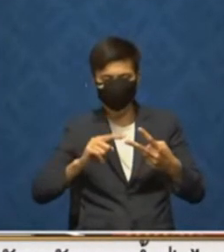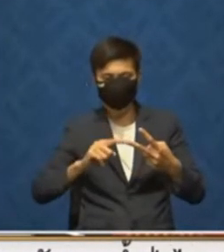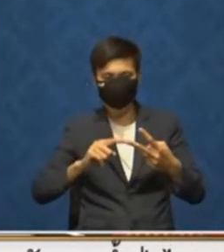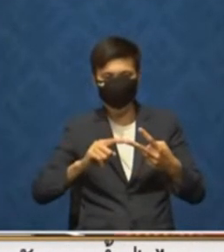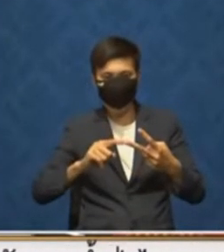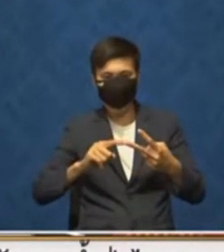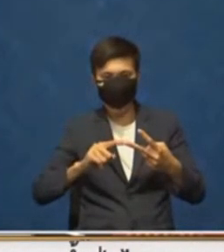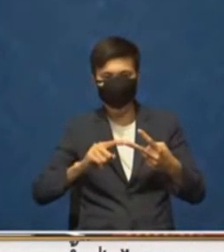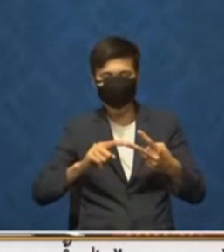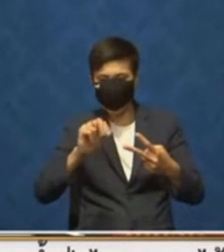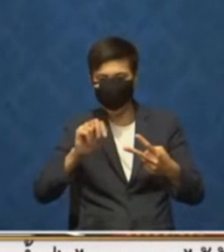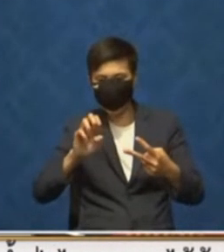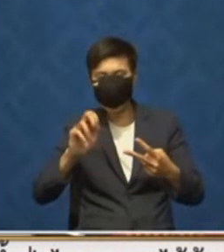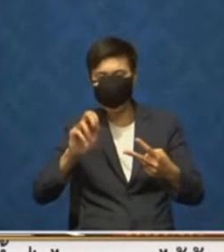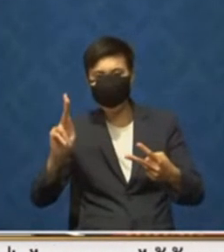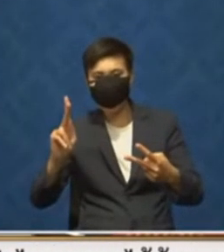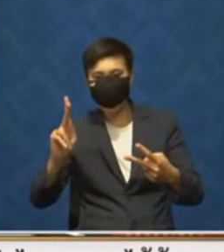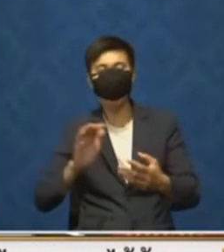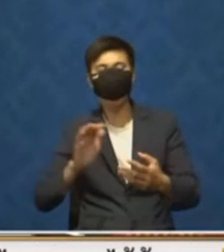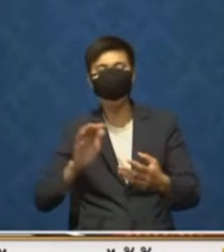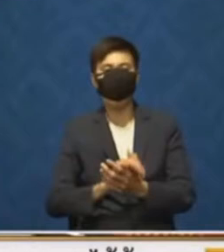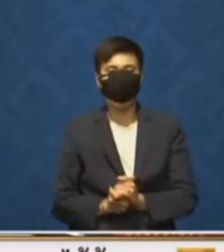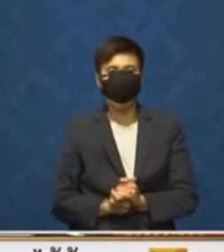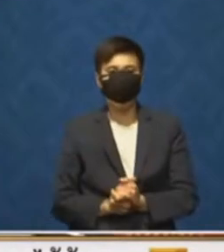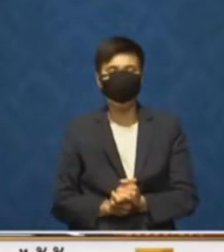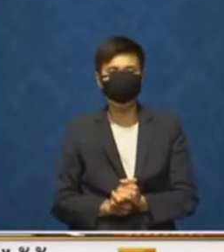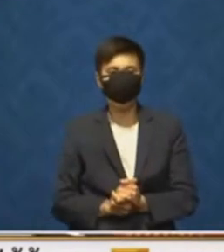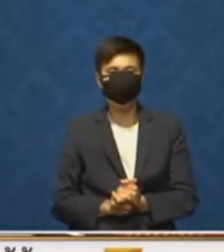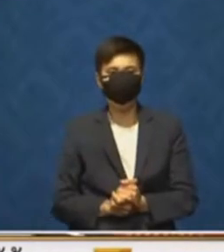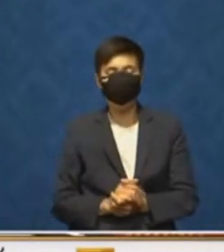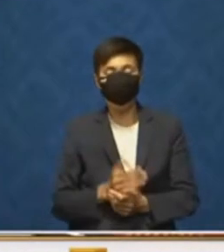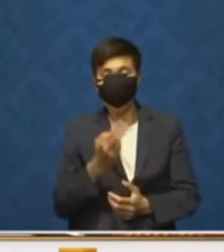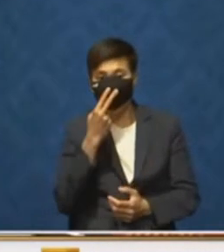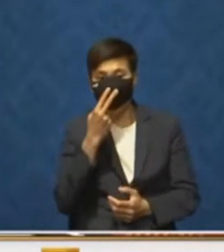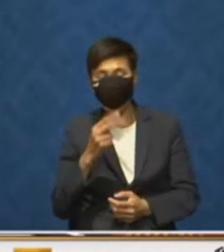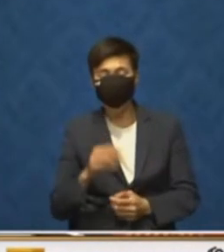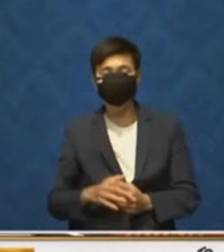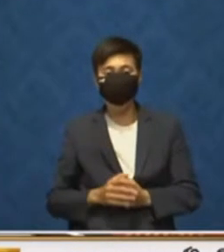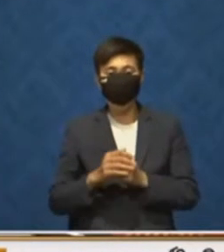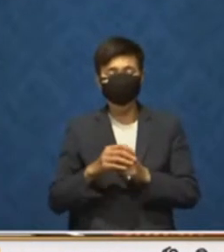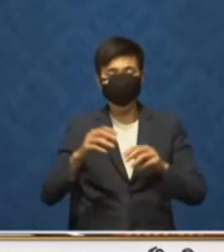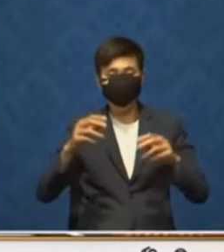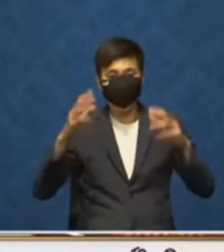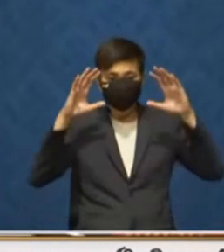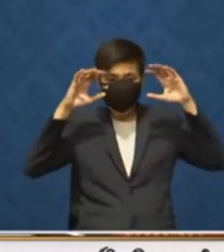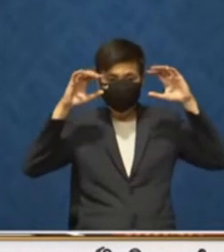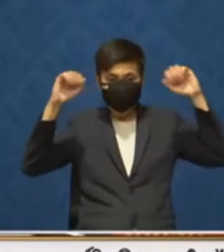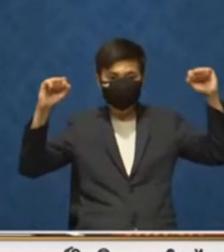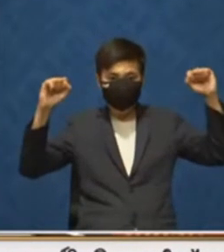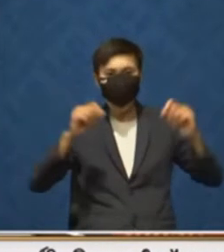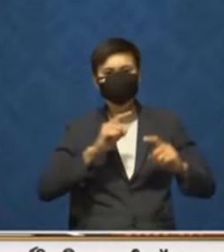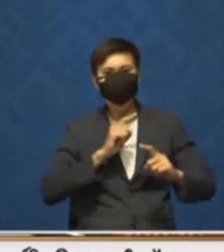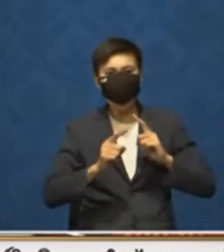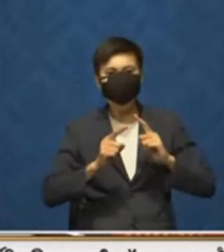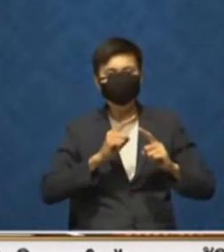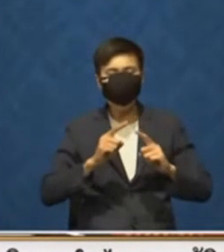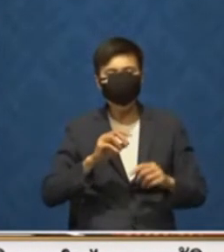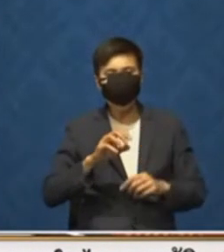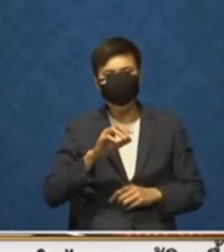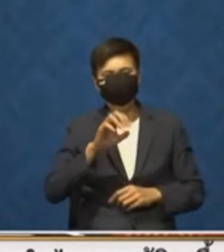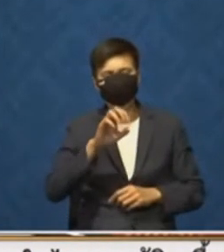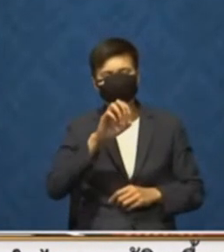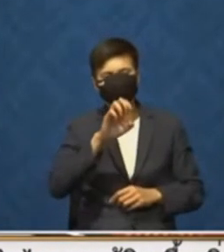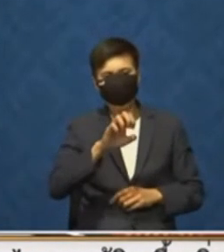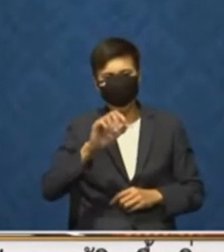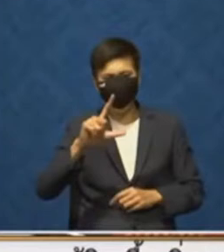อยู่ที่อินโดนีเซียและนั่นก็คือสาเหตุเรียบที่เราเห็นปัญหานี้พี่โจโกวีของเขาไปพูดคุยกับเมลอนมัสก์เราจะชวนให้เขามาลงทุนในที่ได้